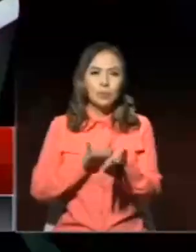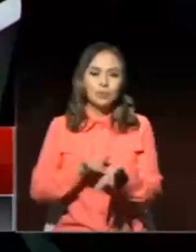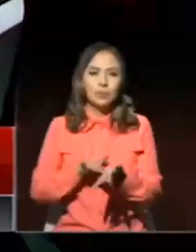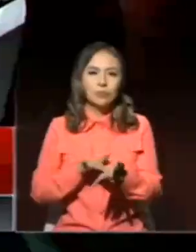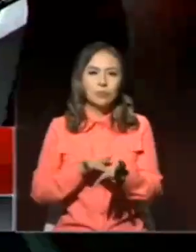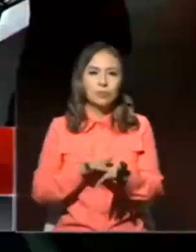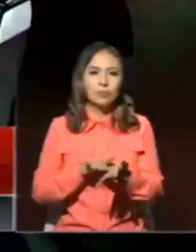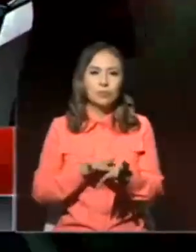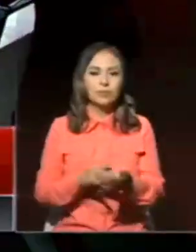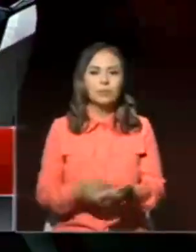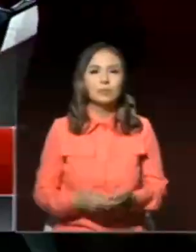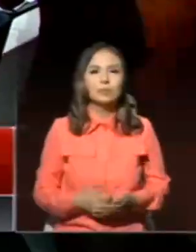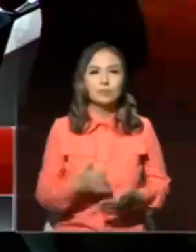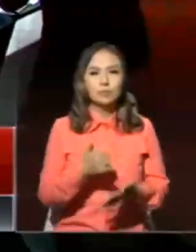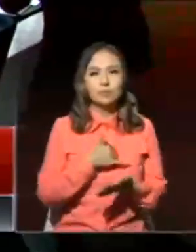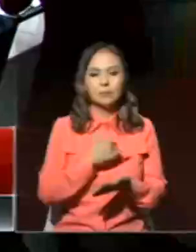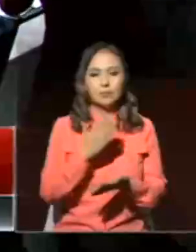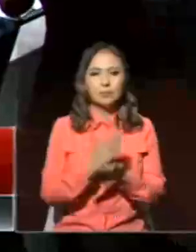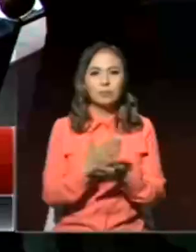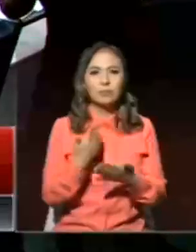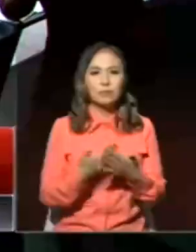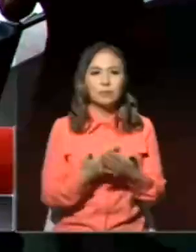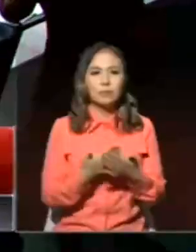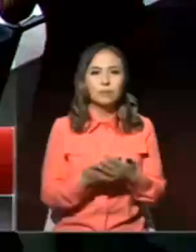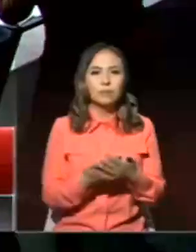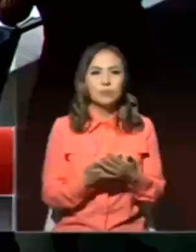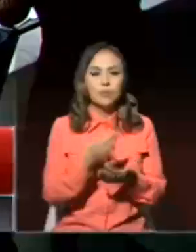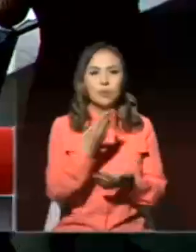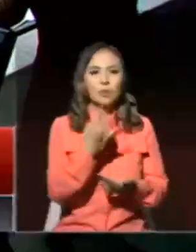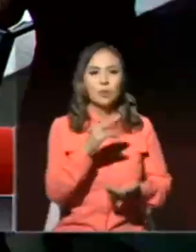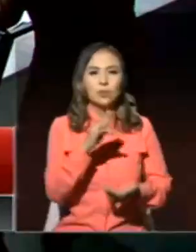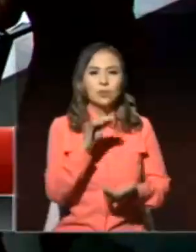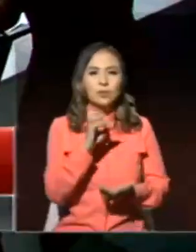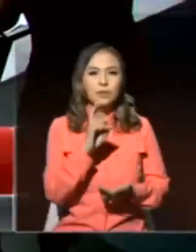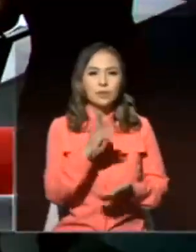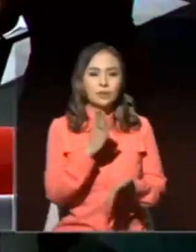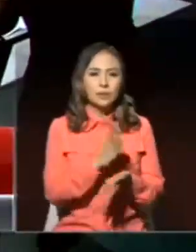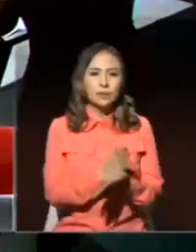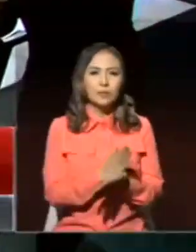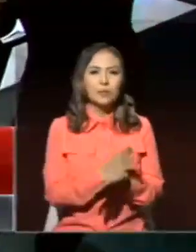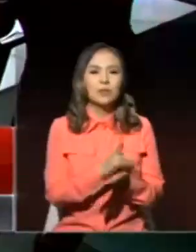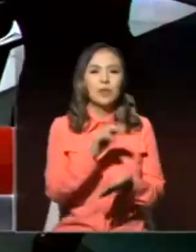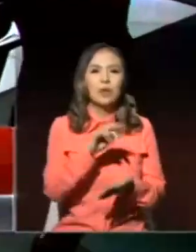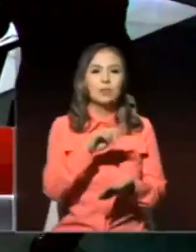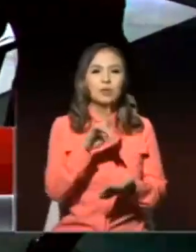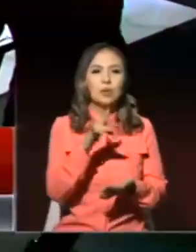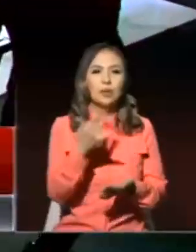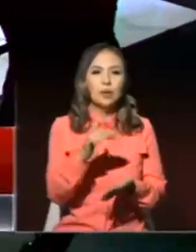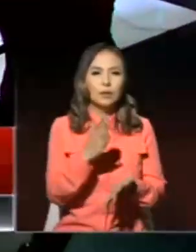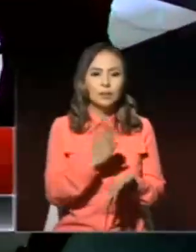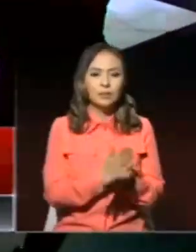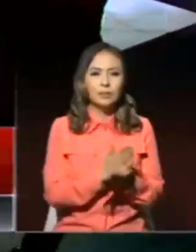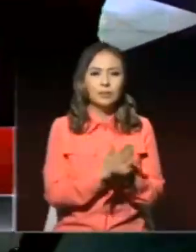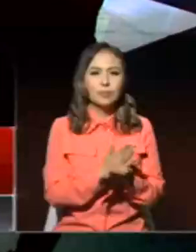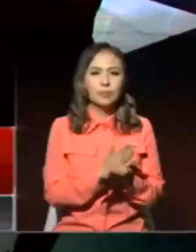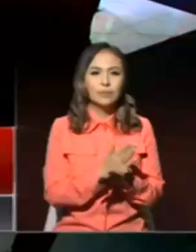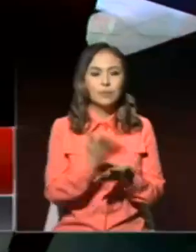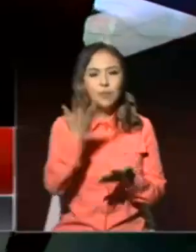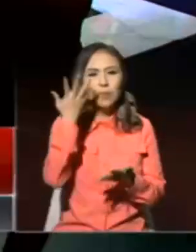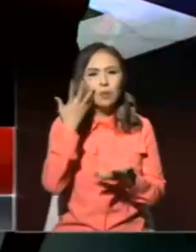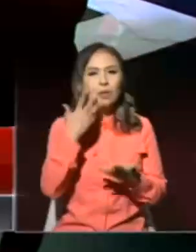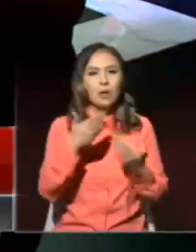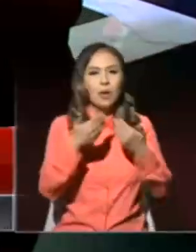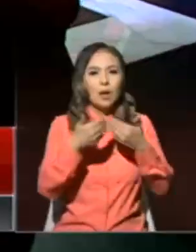ғой. Мысалы айтып кетейін. Мысалы Щучинск бар, Қапшағай бар. Қапшағайда ашылғалы,